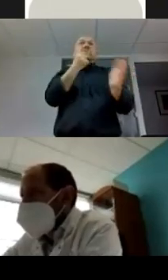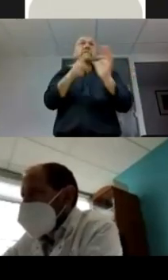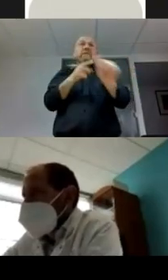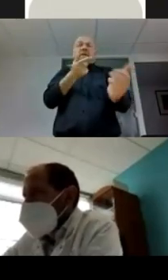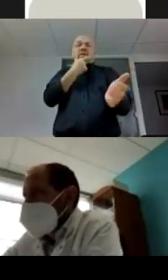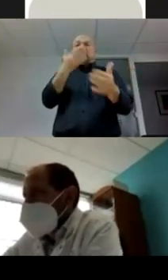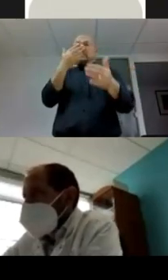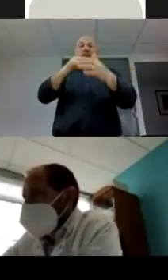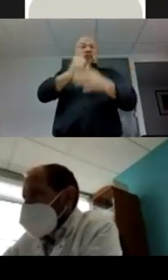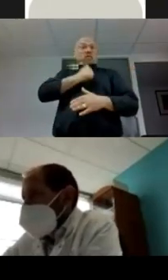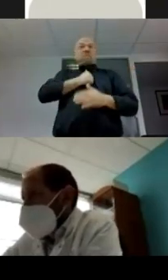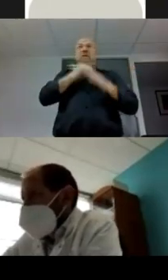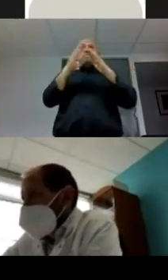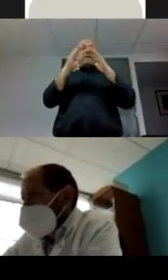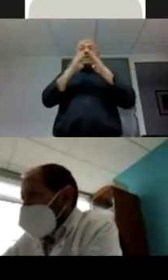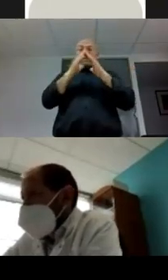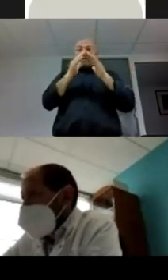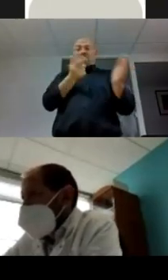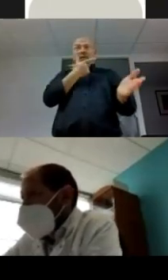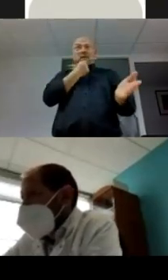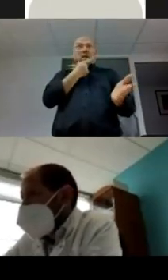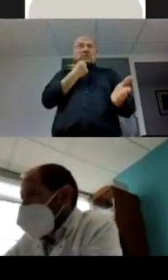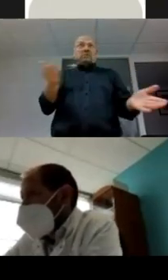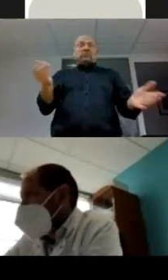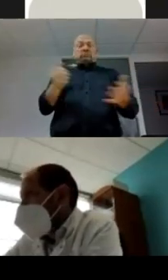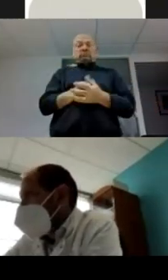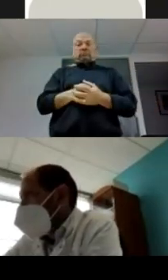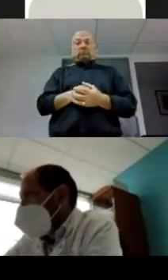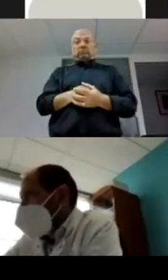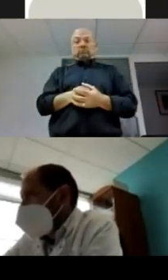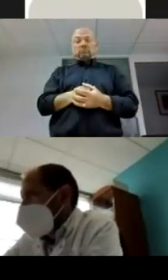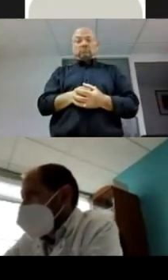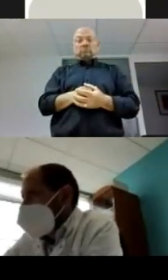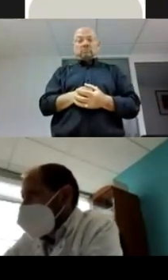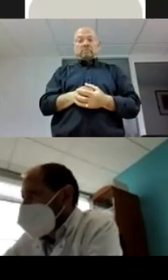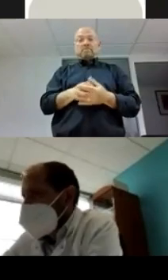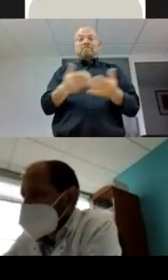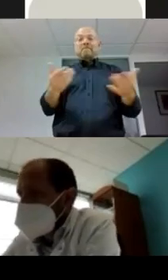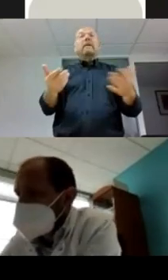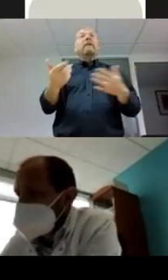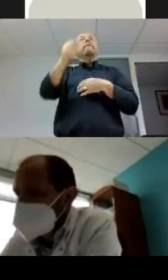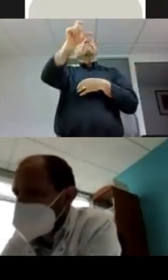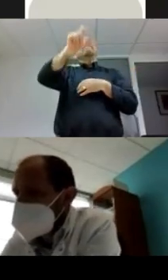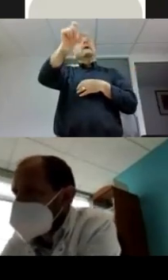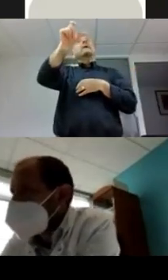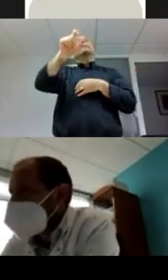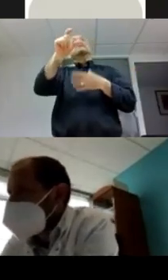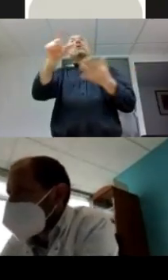Donc, la réalisation du test est relativement simple et il se fait chez soi.